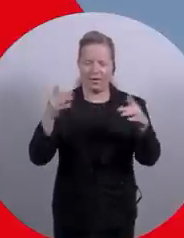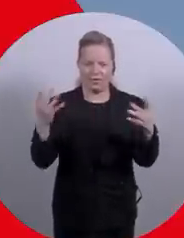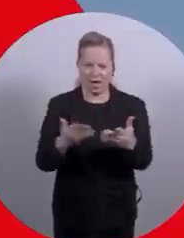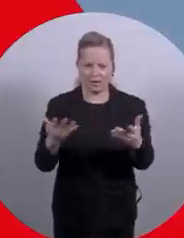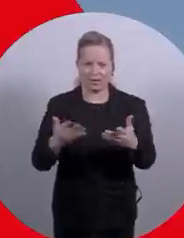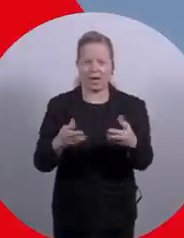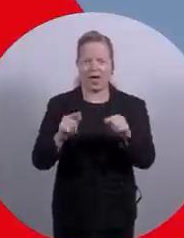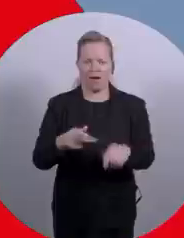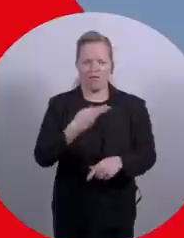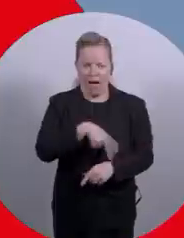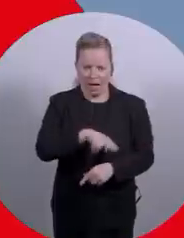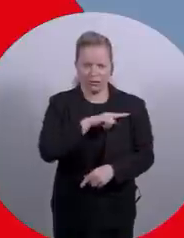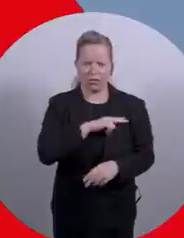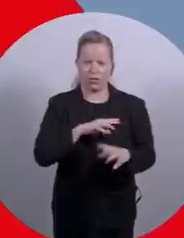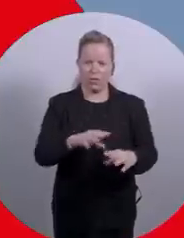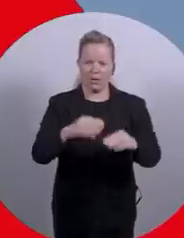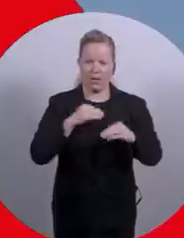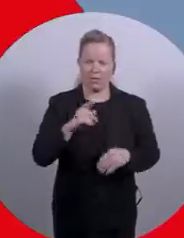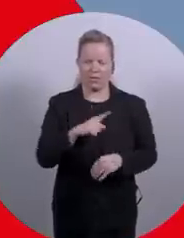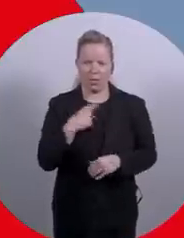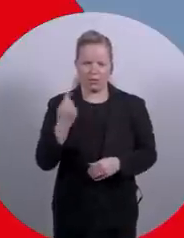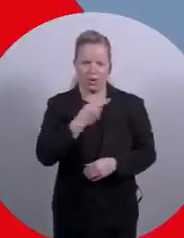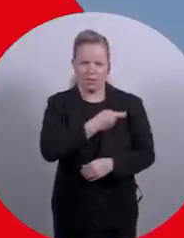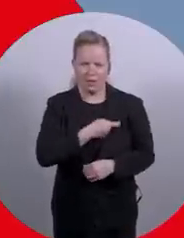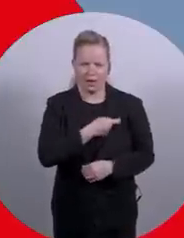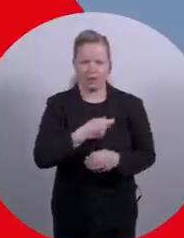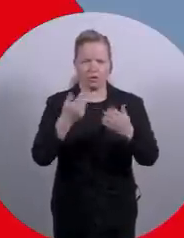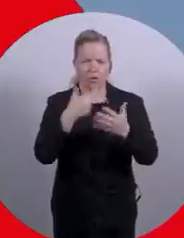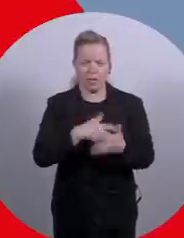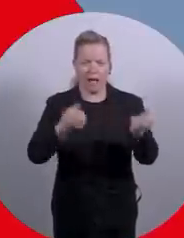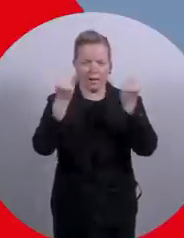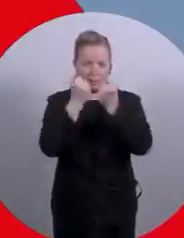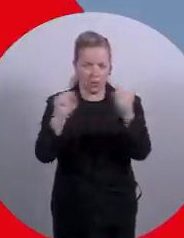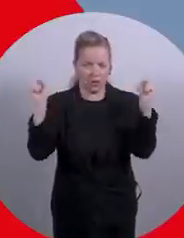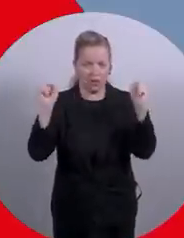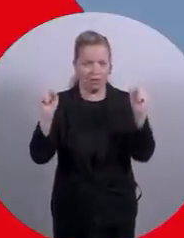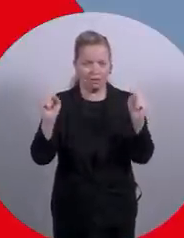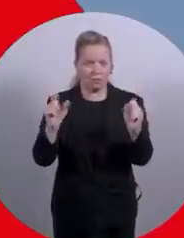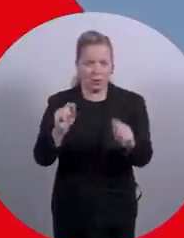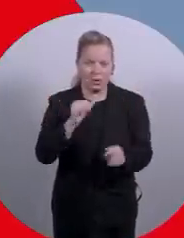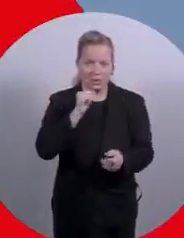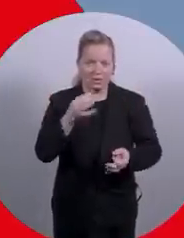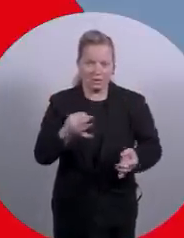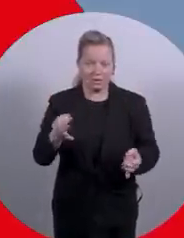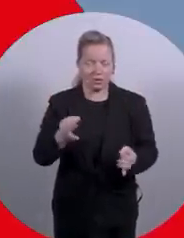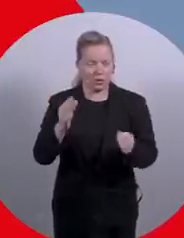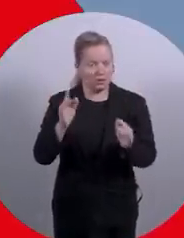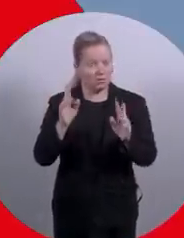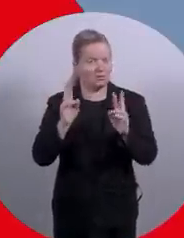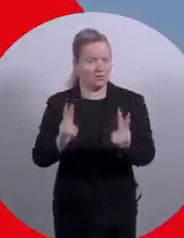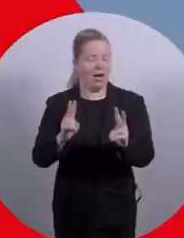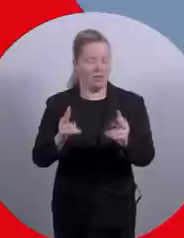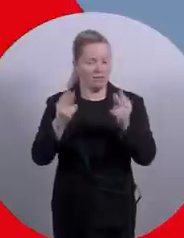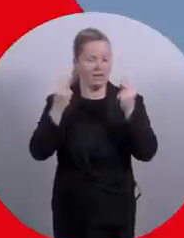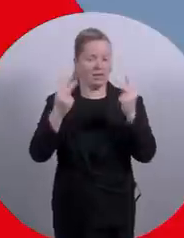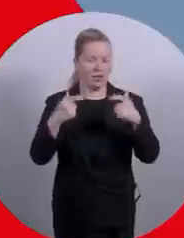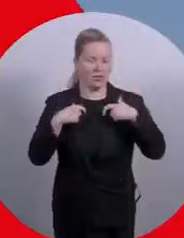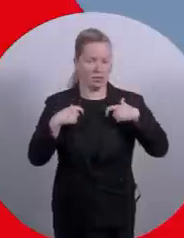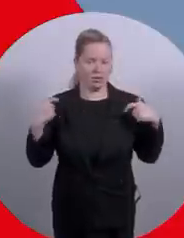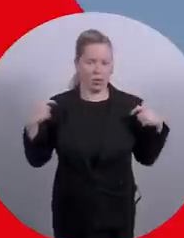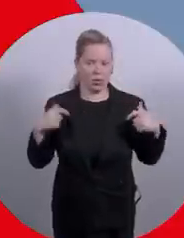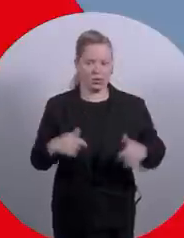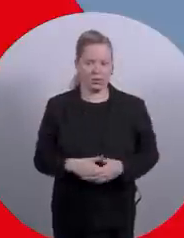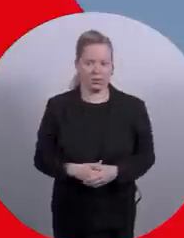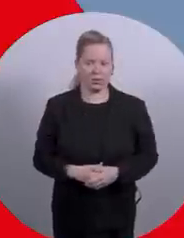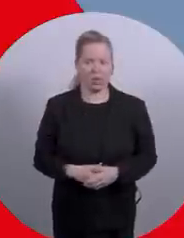Partei zu tragen Sozialdemokratie das ist ja nicht ne ich glaube das ist einer der wichtigsten Funktionen und jeder von euch hat